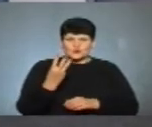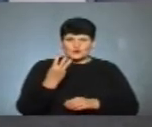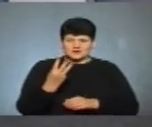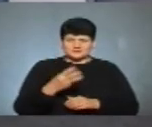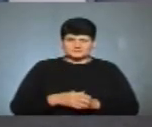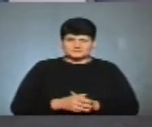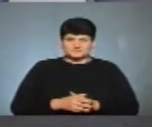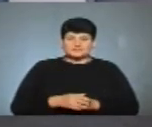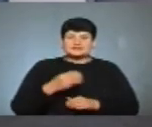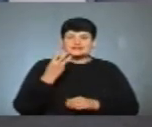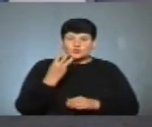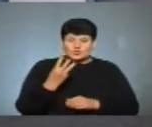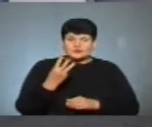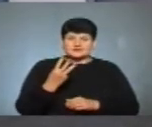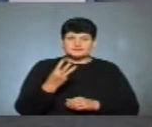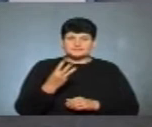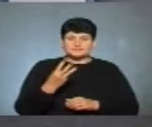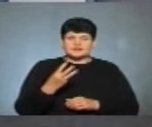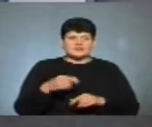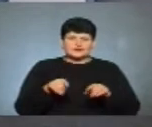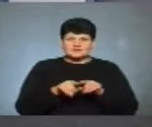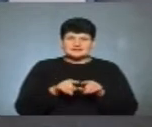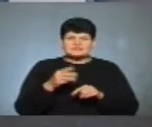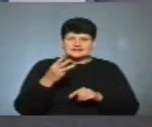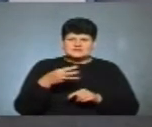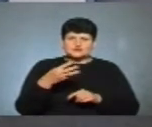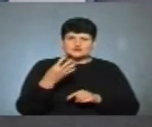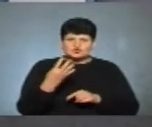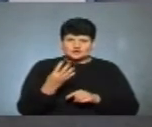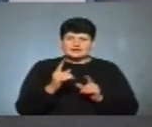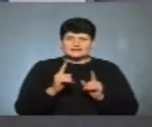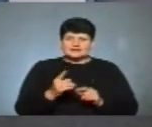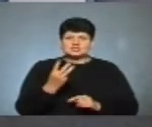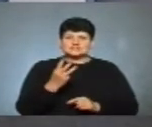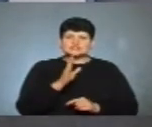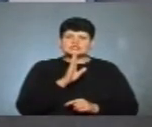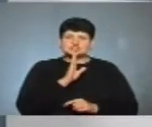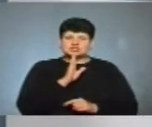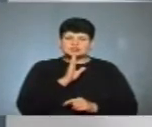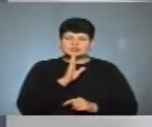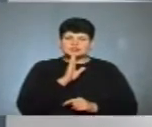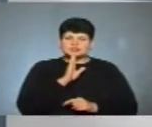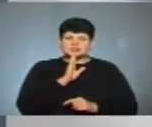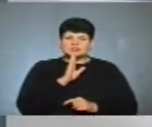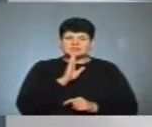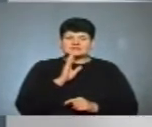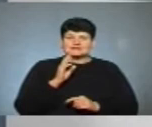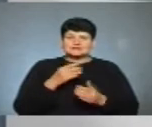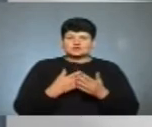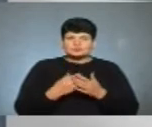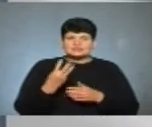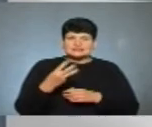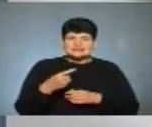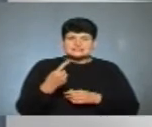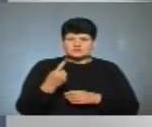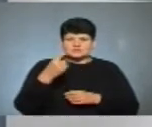Троє. Троє з, але однаково, з 34 лише 3 жінки. Тобто 31 чоловік і